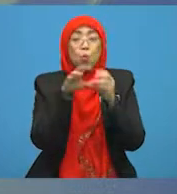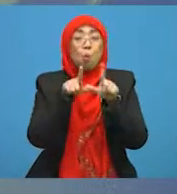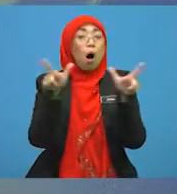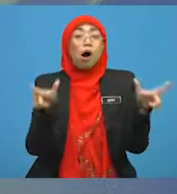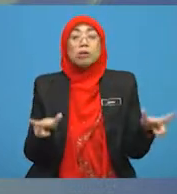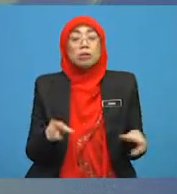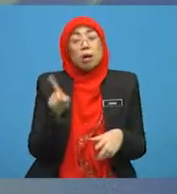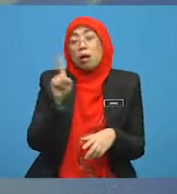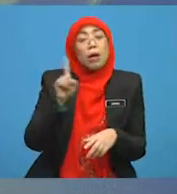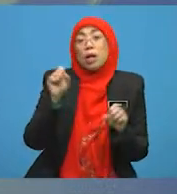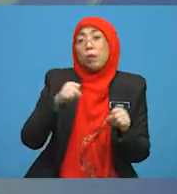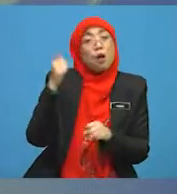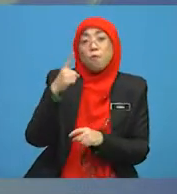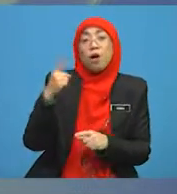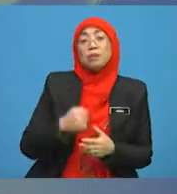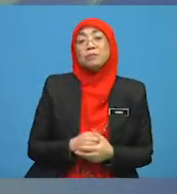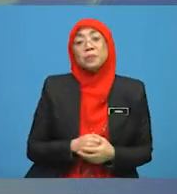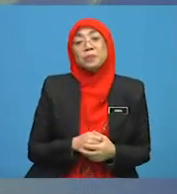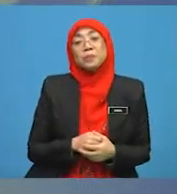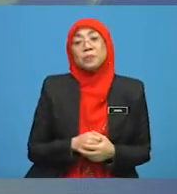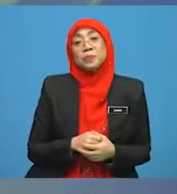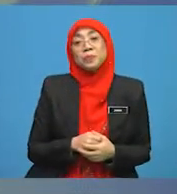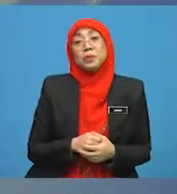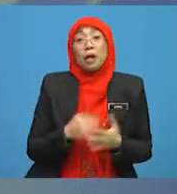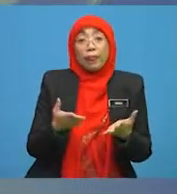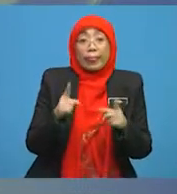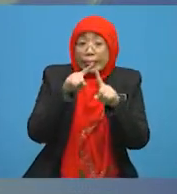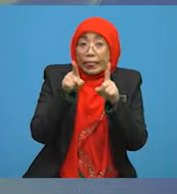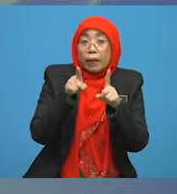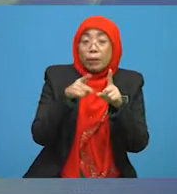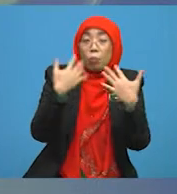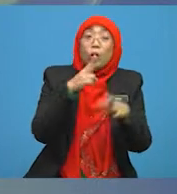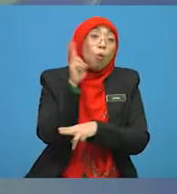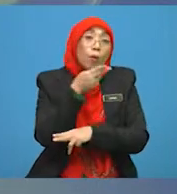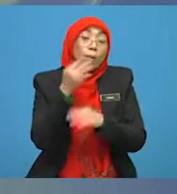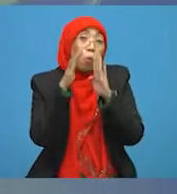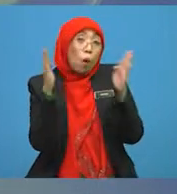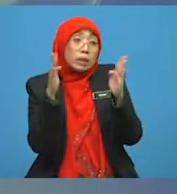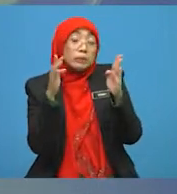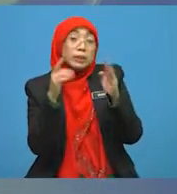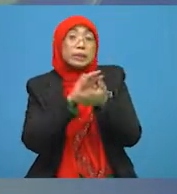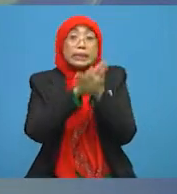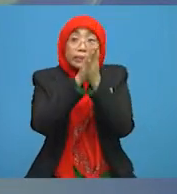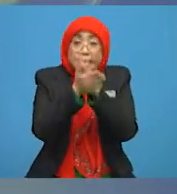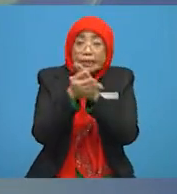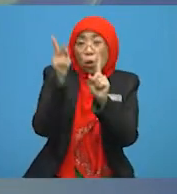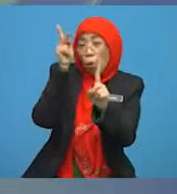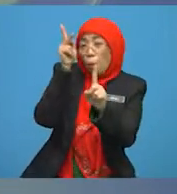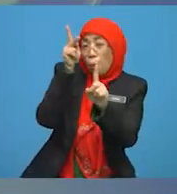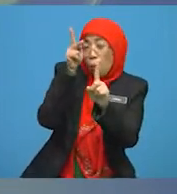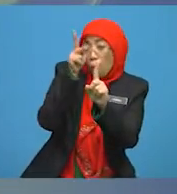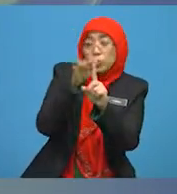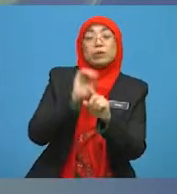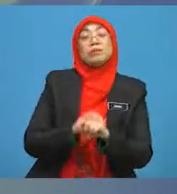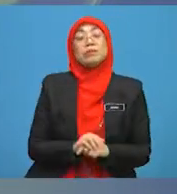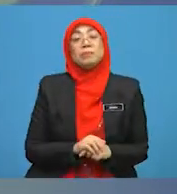Tetapi kemudiannya makna perkataan itu menjadi lebih khusus. Sebagai contoh, perkataan